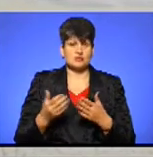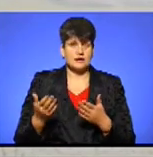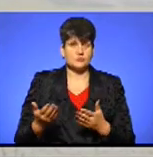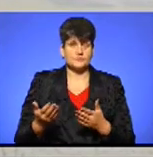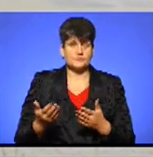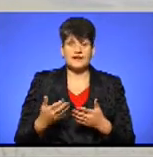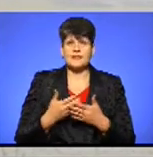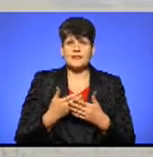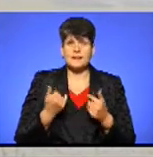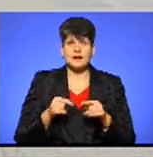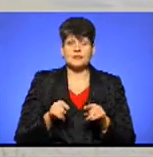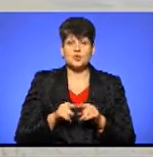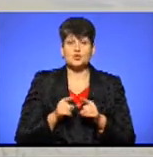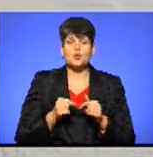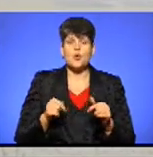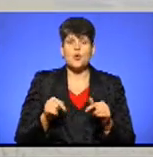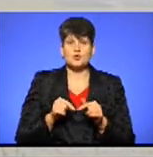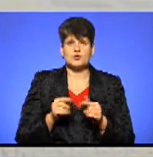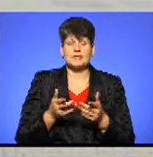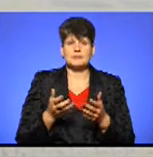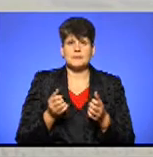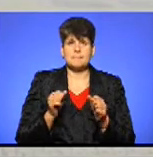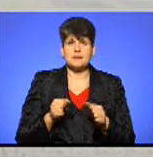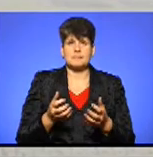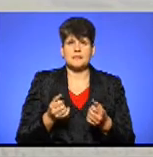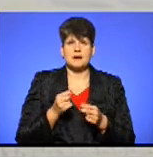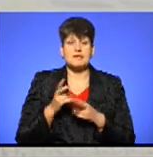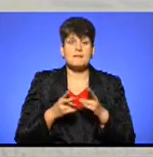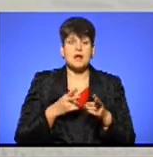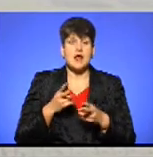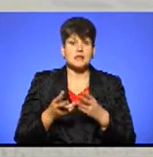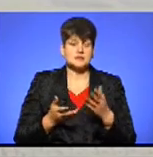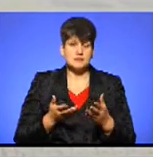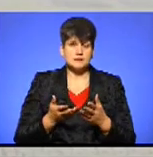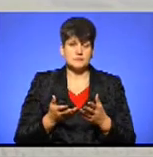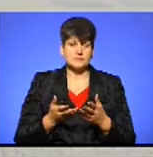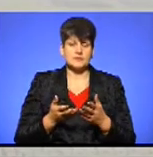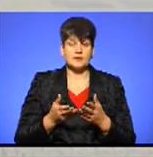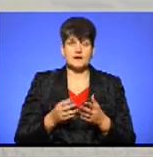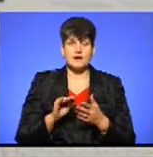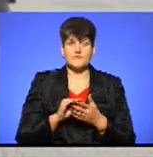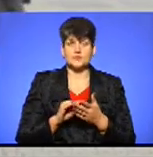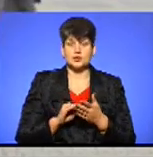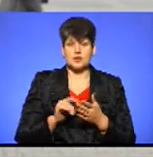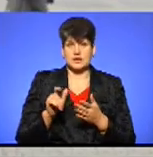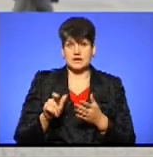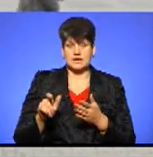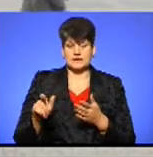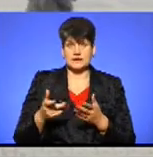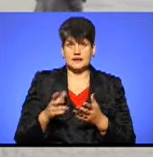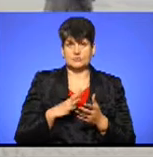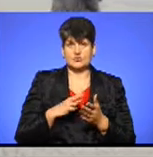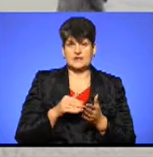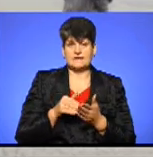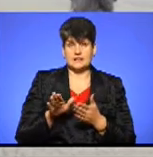Немає також органу, який би міг приймати апеляції і оскарження авторів проєктів, які були